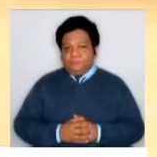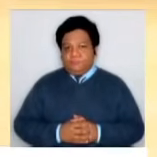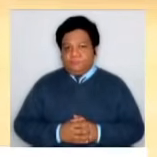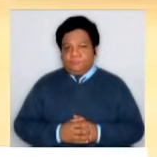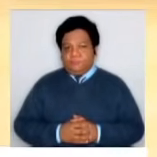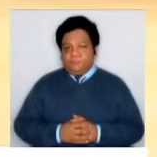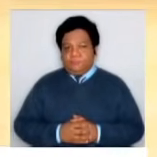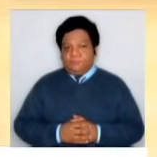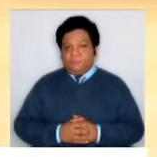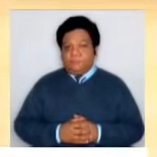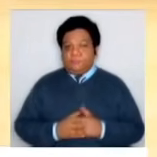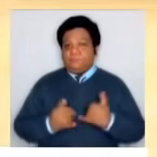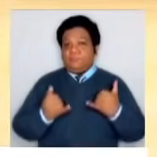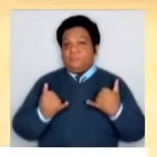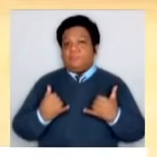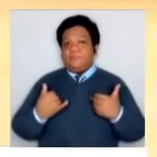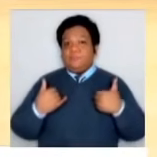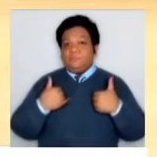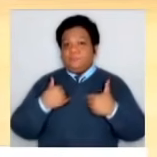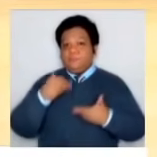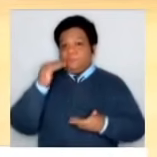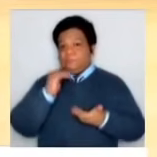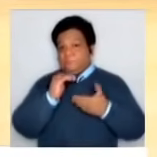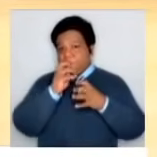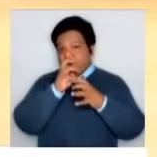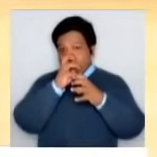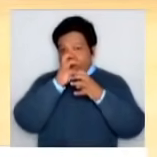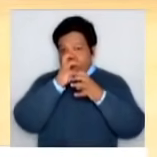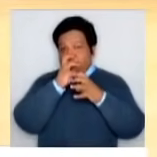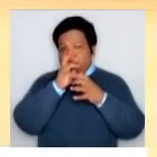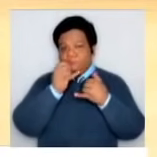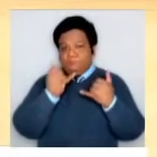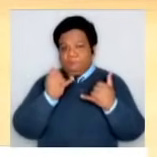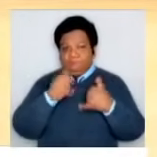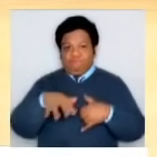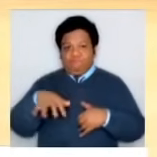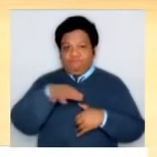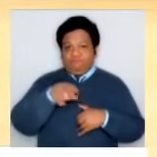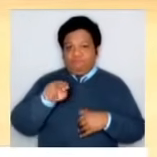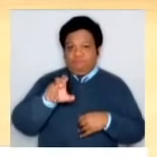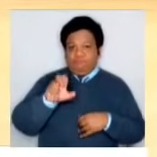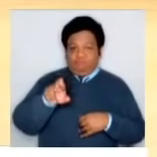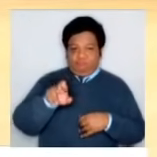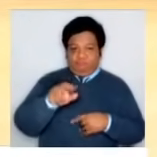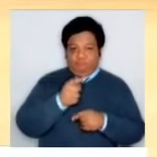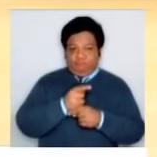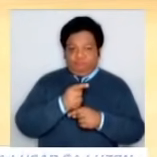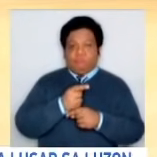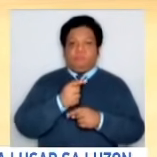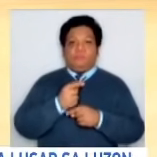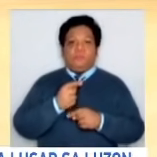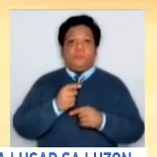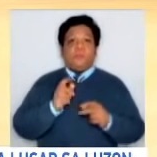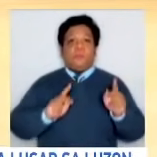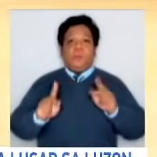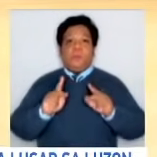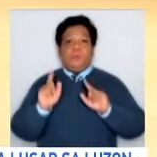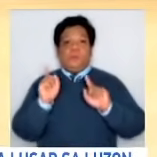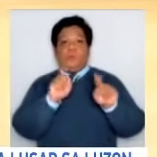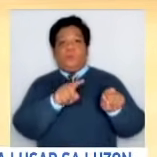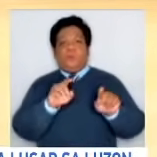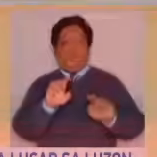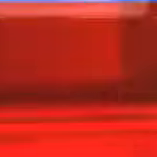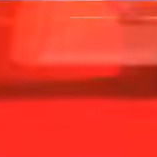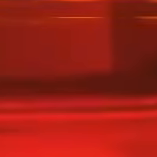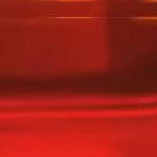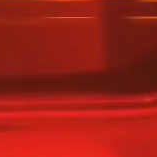Ngayong maluwag na nga po ang restrictions sa Metro Manila, patuloy ang pamamasyal ng ating mga kababayan sa Dolomite Beach sa Maynila. At mula